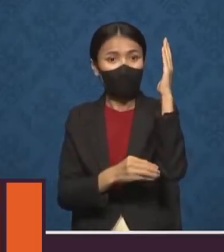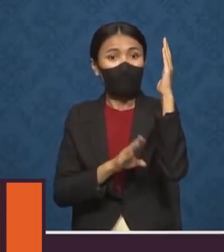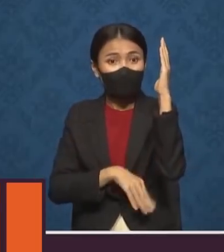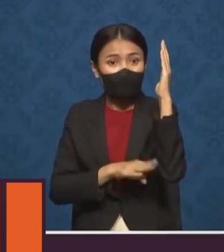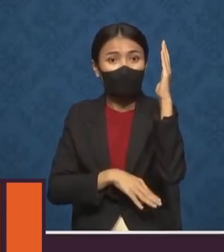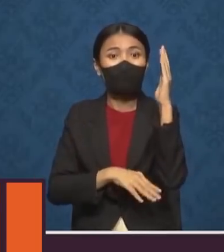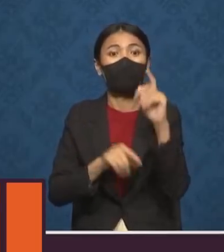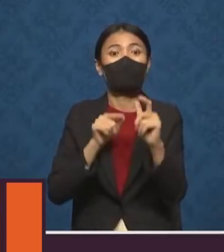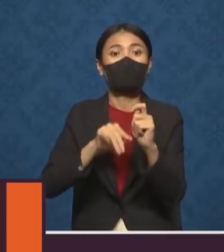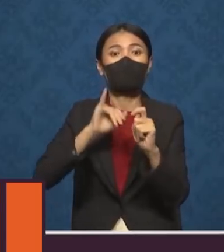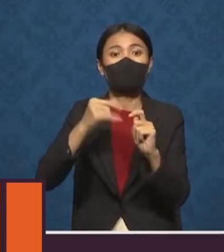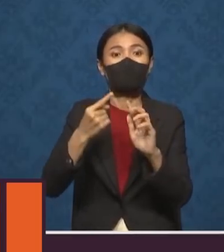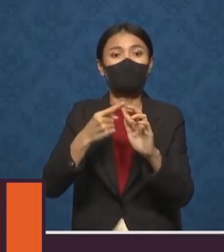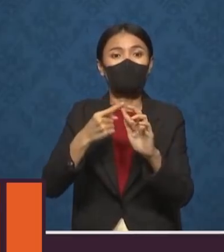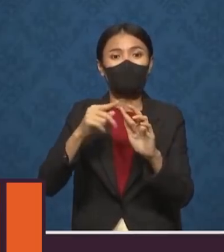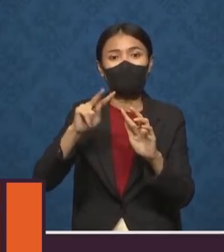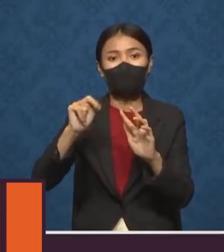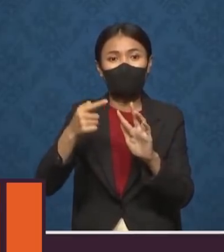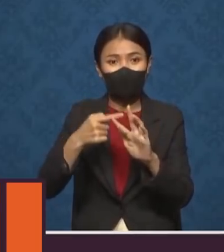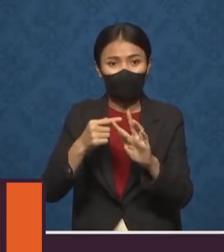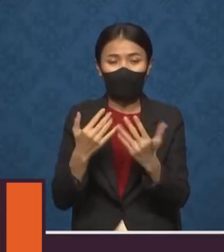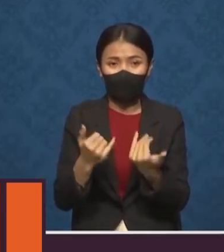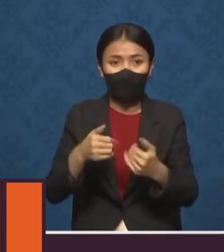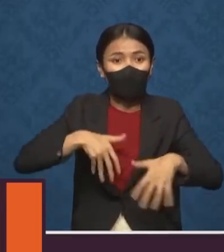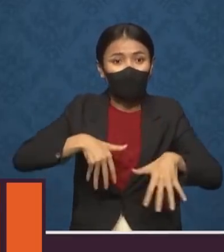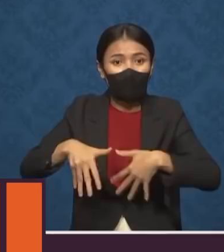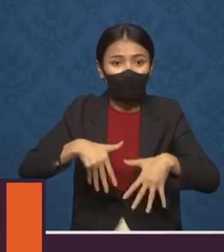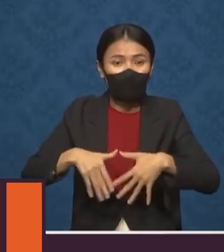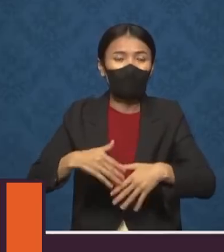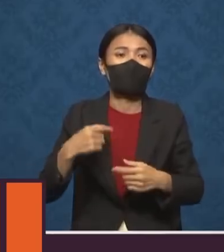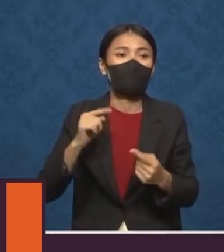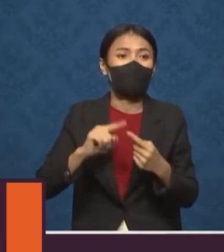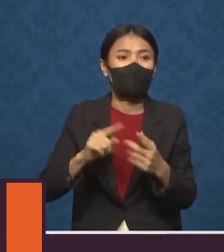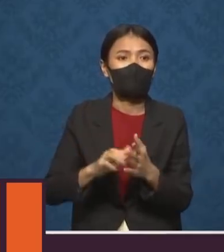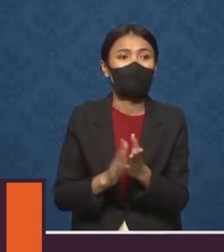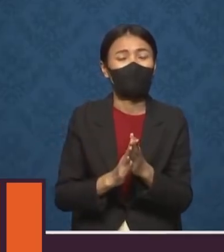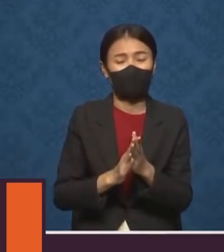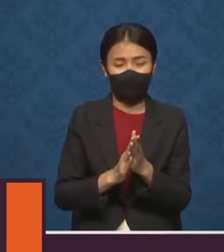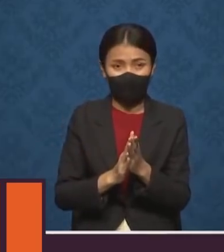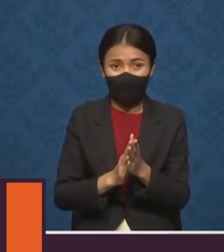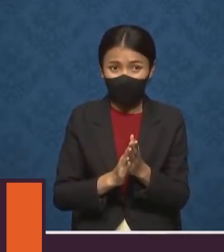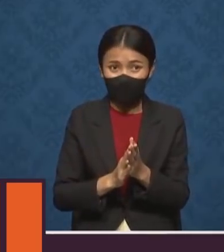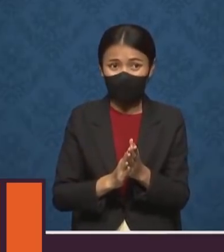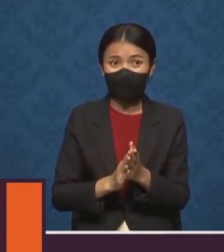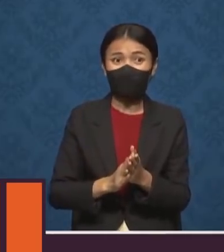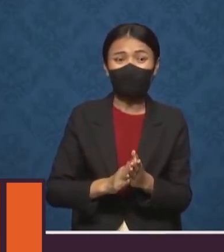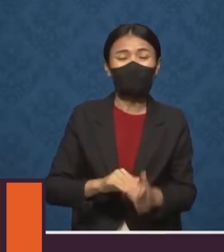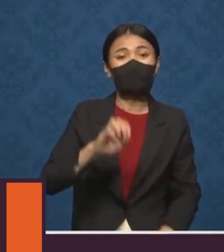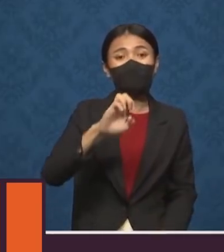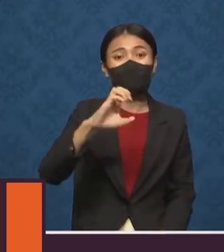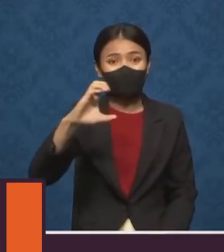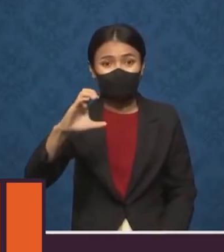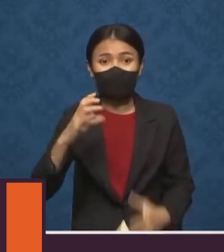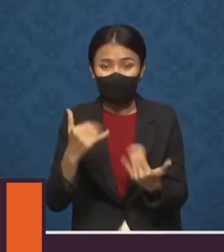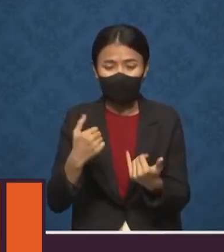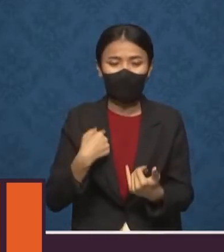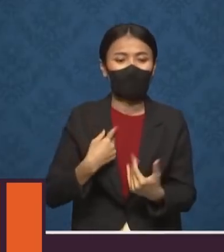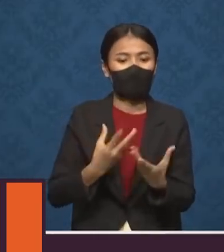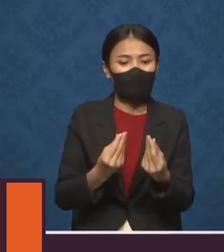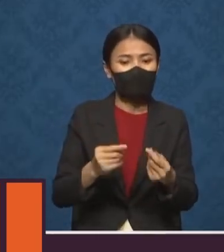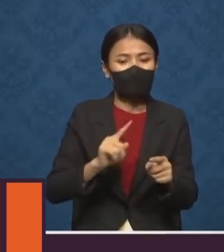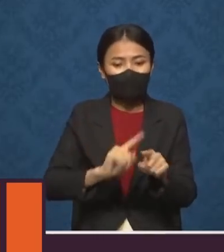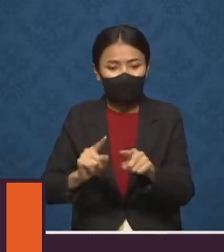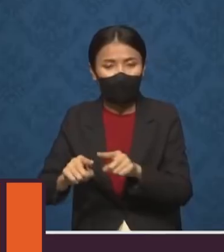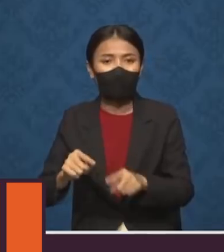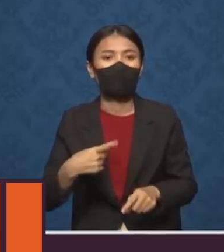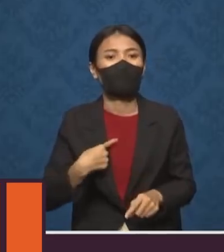รอบแนวเขตเศรษฐกิจพิเศษที่ถูกเวนคืนพื้นที่ที่ดินหลายแสนคนทั่วประเทศค่ะพวกเขากำลังจะกลาย